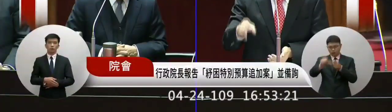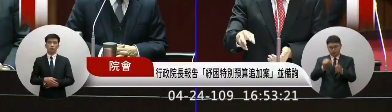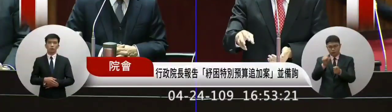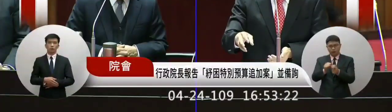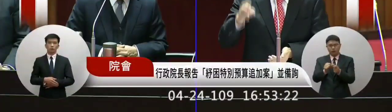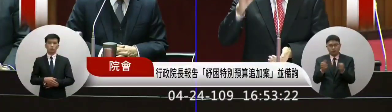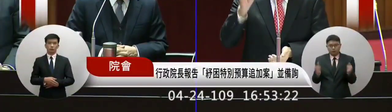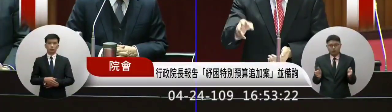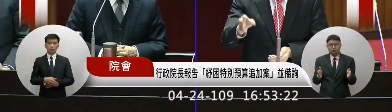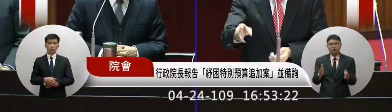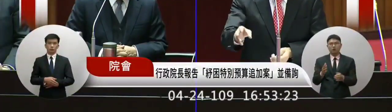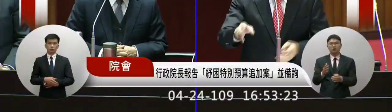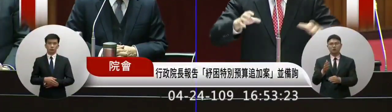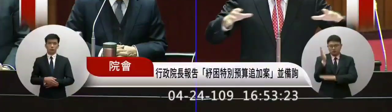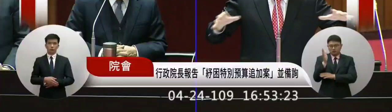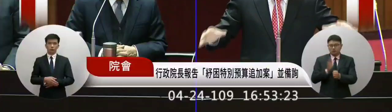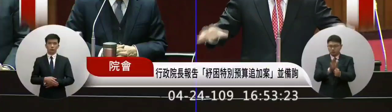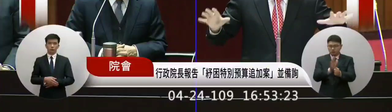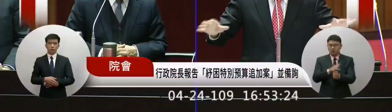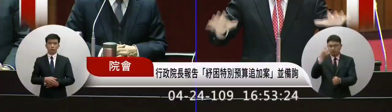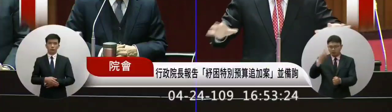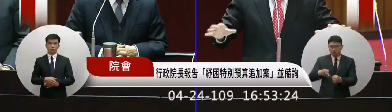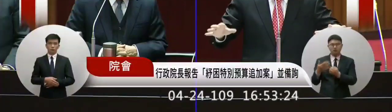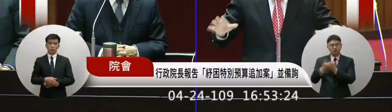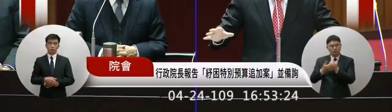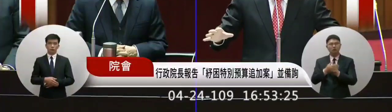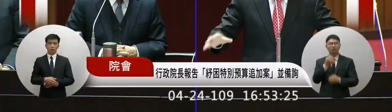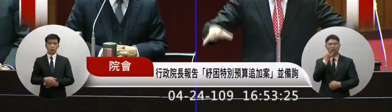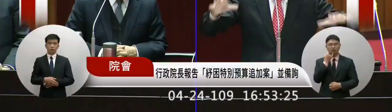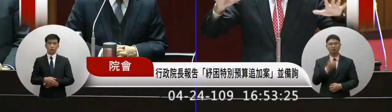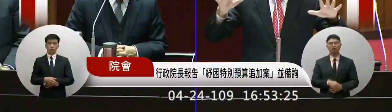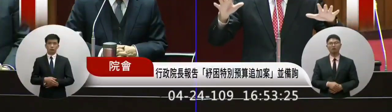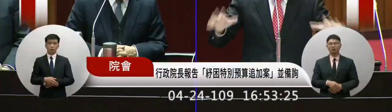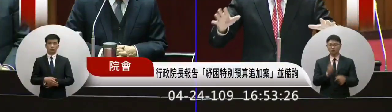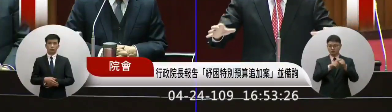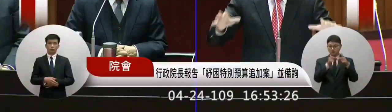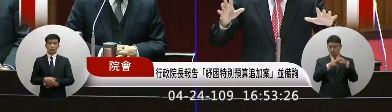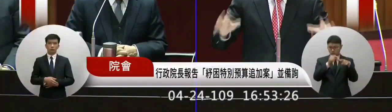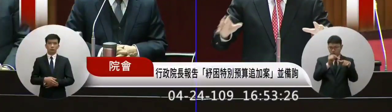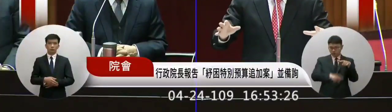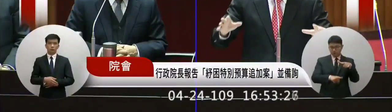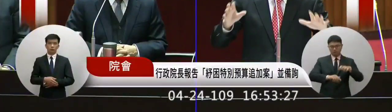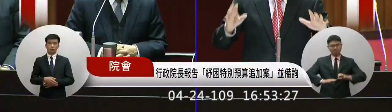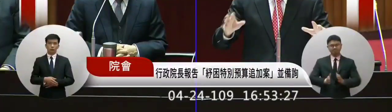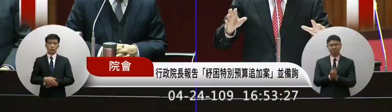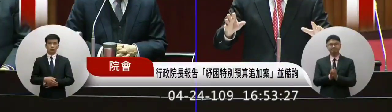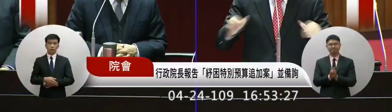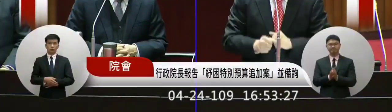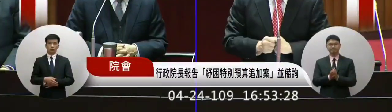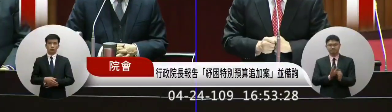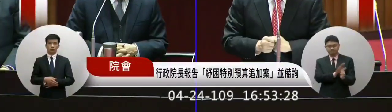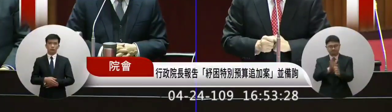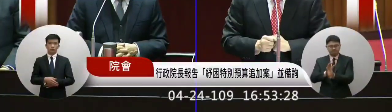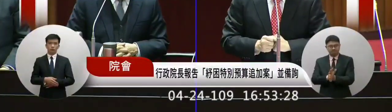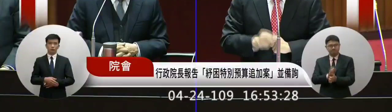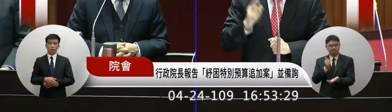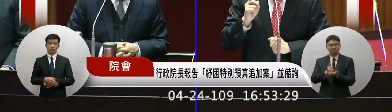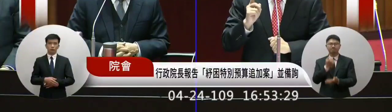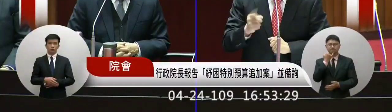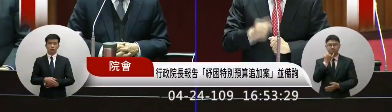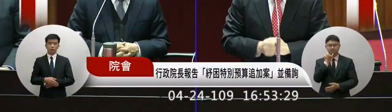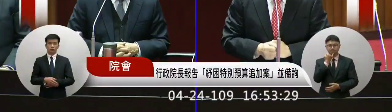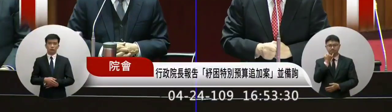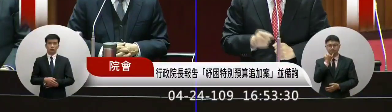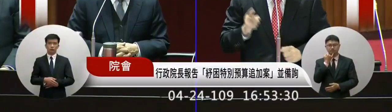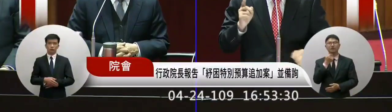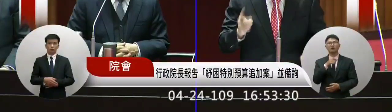们政府来给他再保，让这些中小企业能够立刻得到资源的救助，而